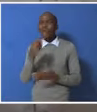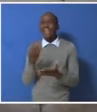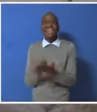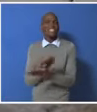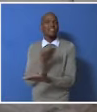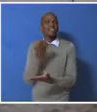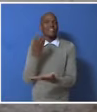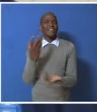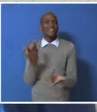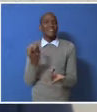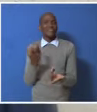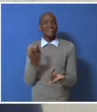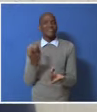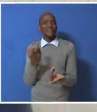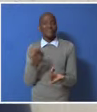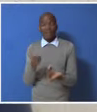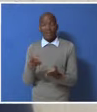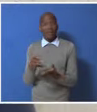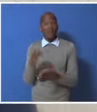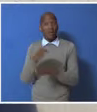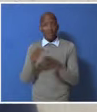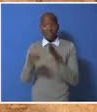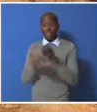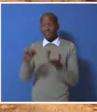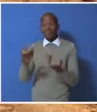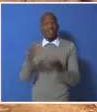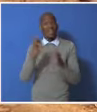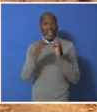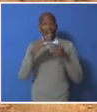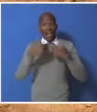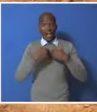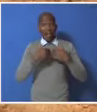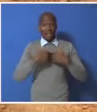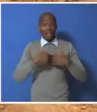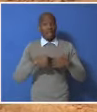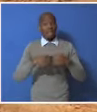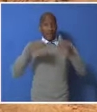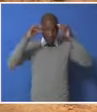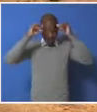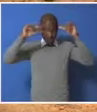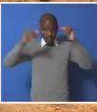jo bo kalokalo. Madirelo a a thusa hela thata boloko ga bo le